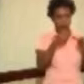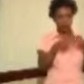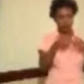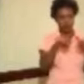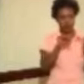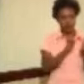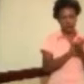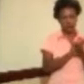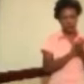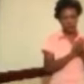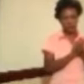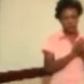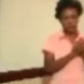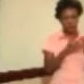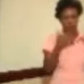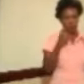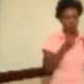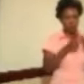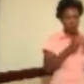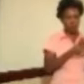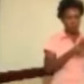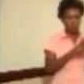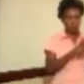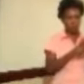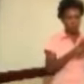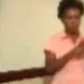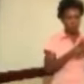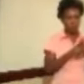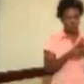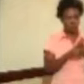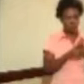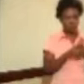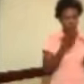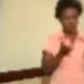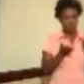tout de suite. Alors, combien de minutes? Et